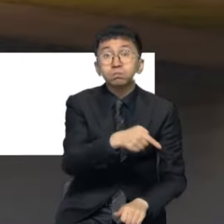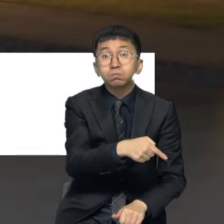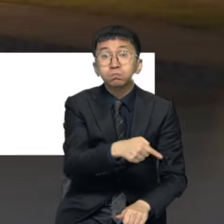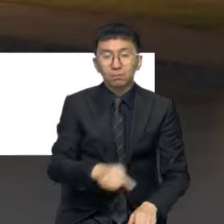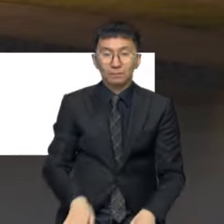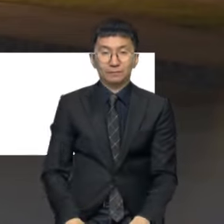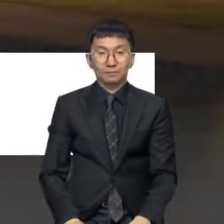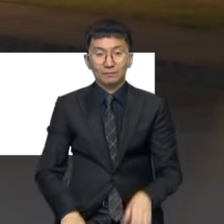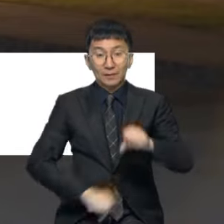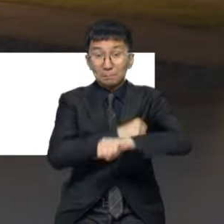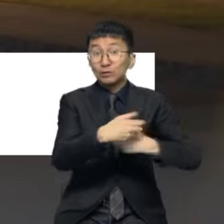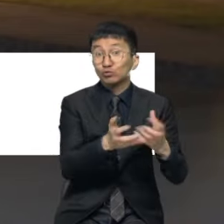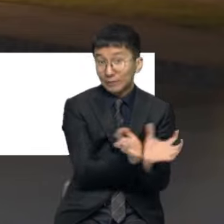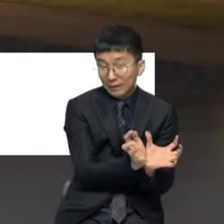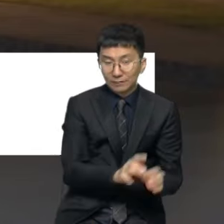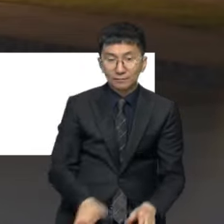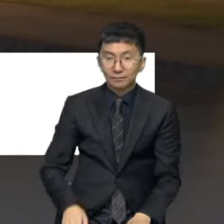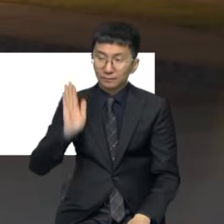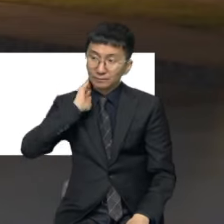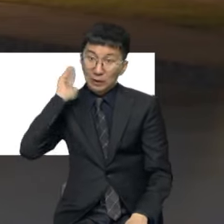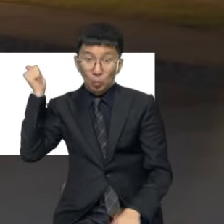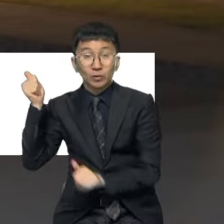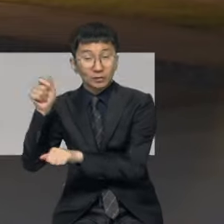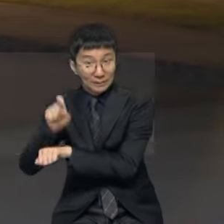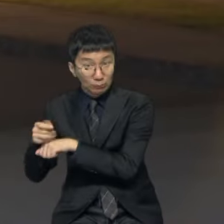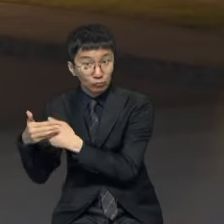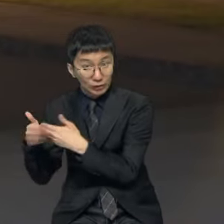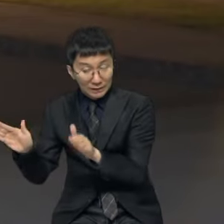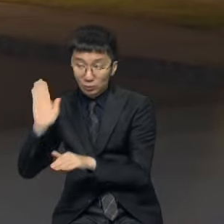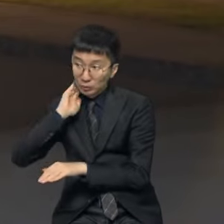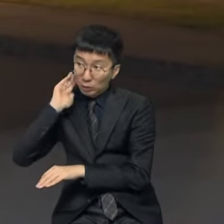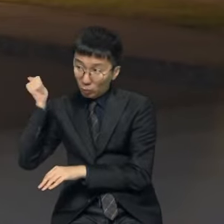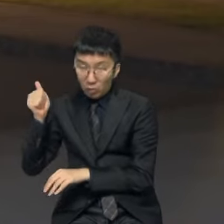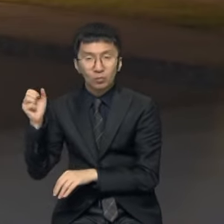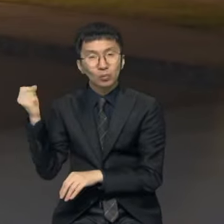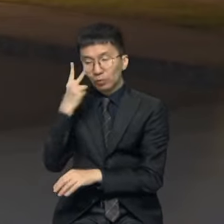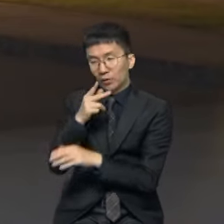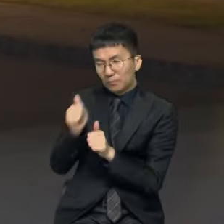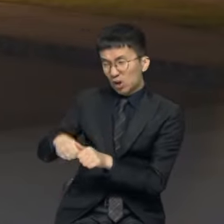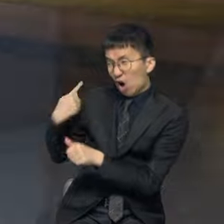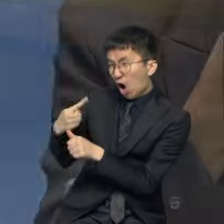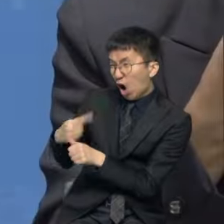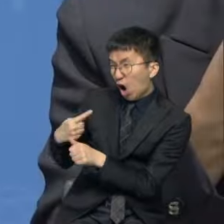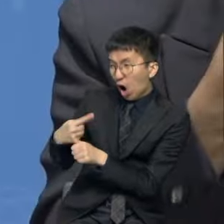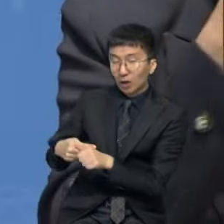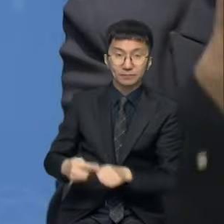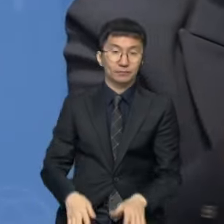네, 민주당은 이 대통령실과 검찰을 싸잡아 비난했습니다.